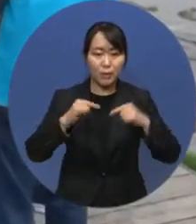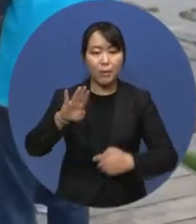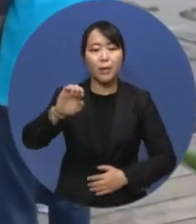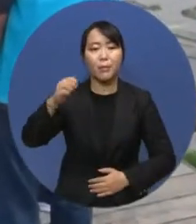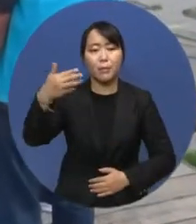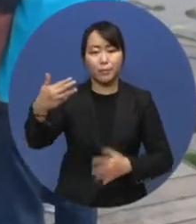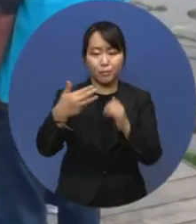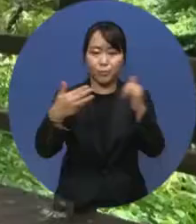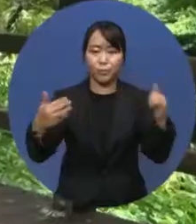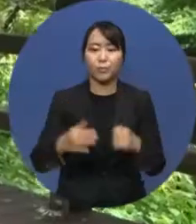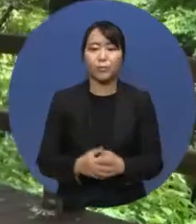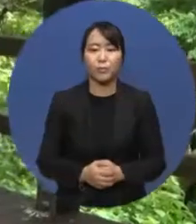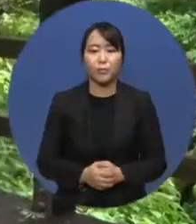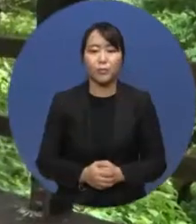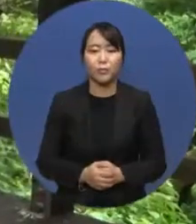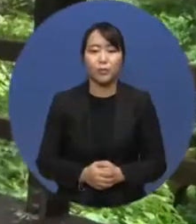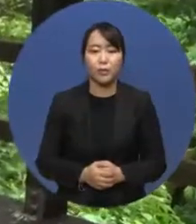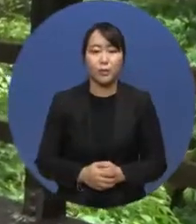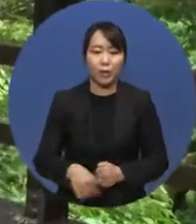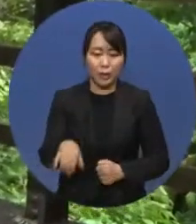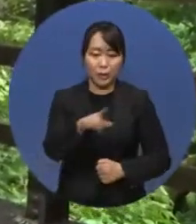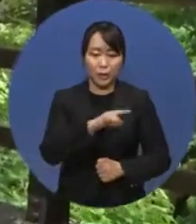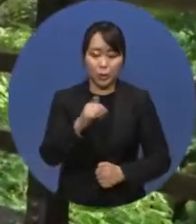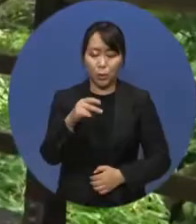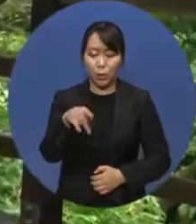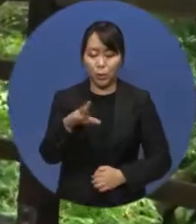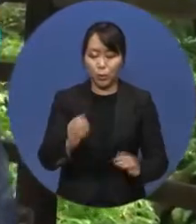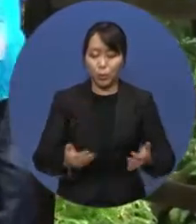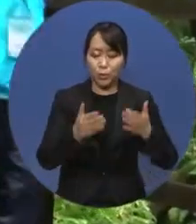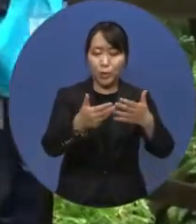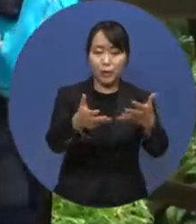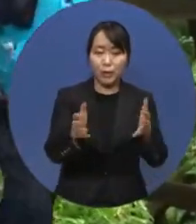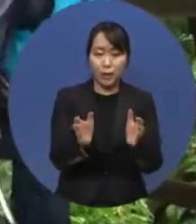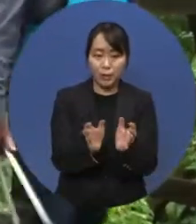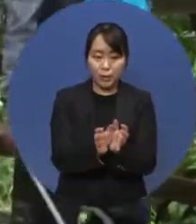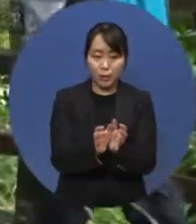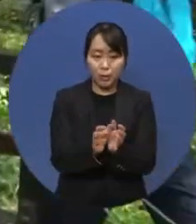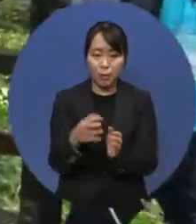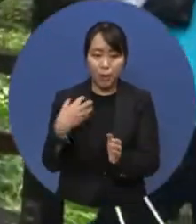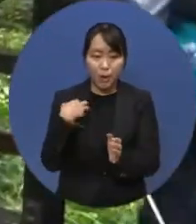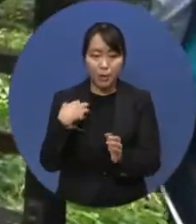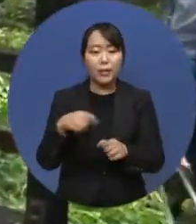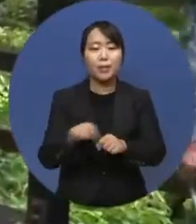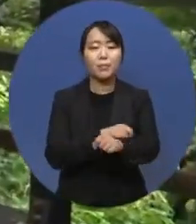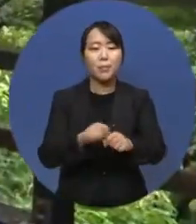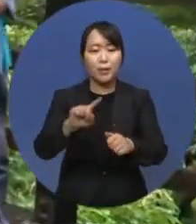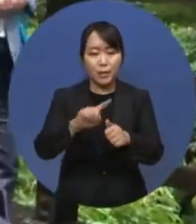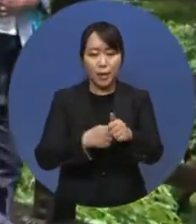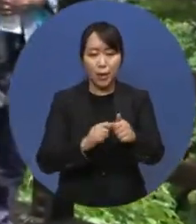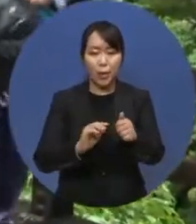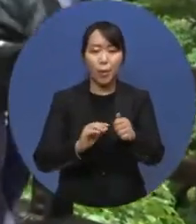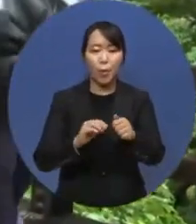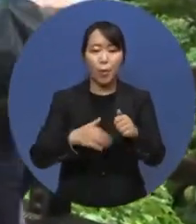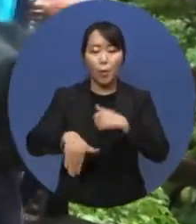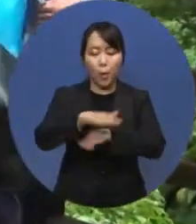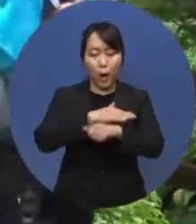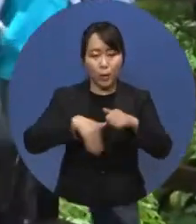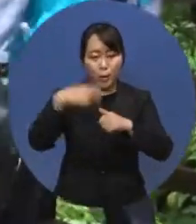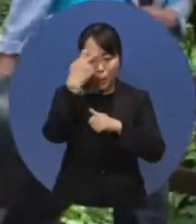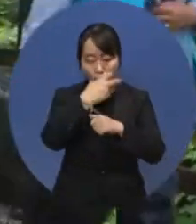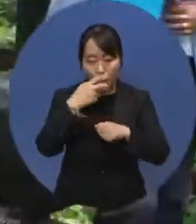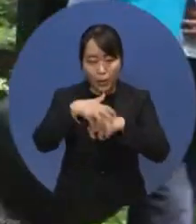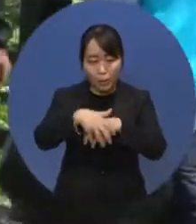48명이 참여했습니다. 이들은 효정봉사단에서 주도한 특별자연환경보호 캠페인과